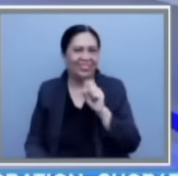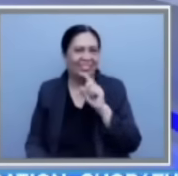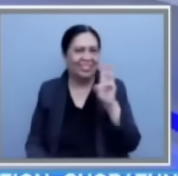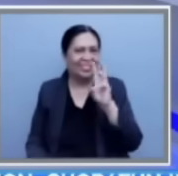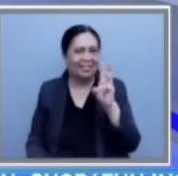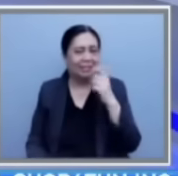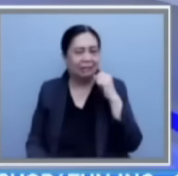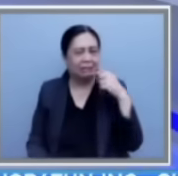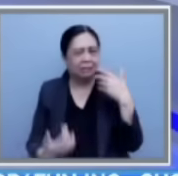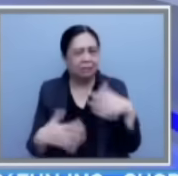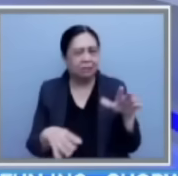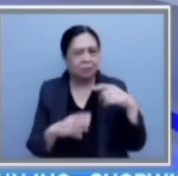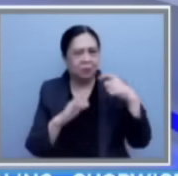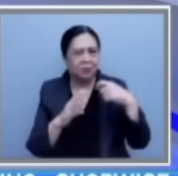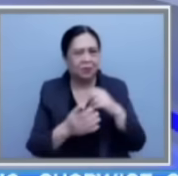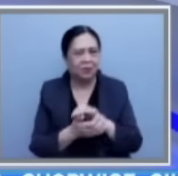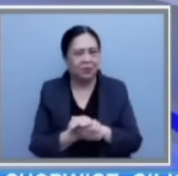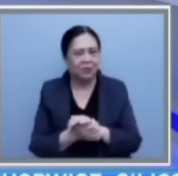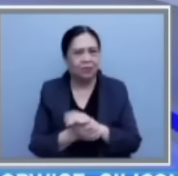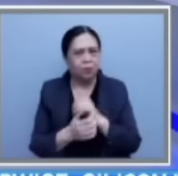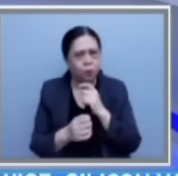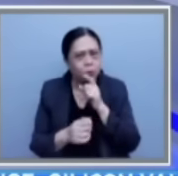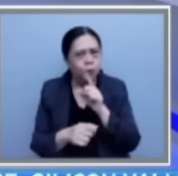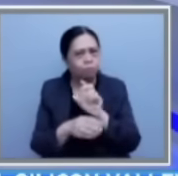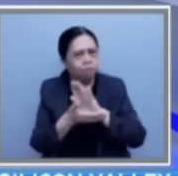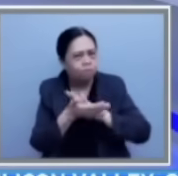ulit talaga kas pulido